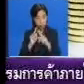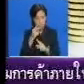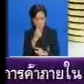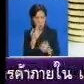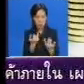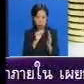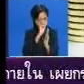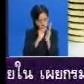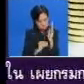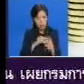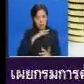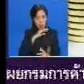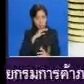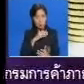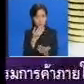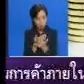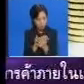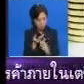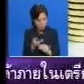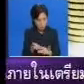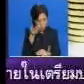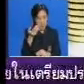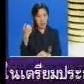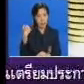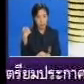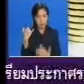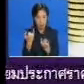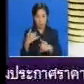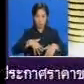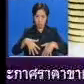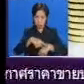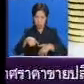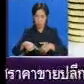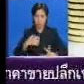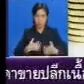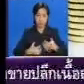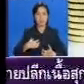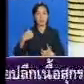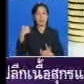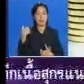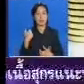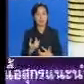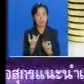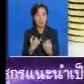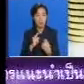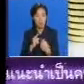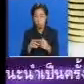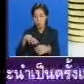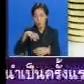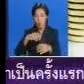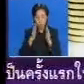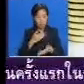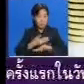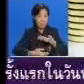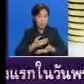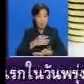าหมูหลายจังหวัดนั้นยังสูงกว่าที่กระทรวงพาณิชย์มีการกำหนดไว้สร้างความเดือดร้อนนะครับให้กับชาวบ้านเป็นอย่างมากทีเดียวขณะที่เจ้าของเขียงหมูในจังห